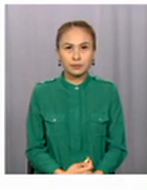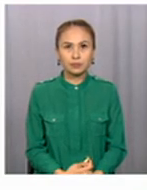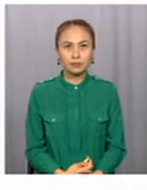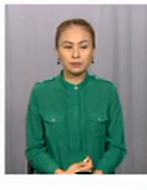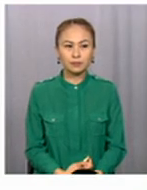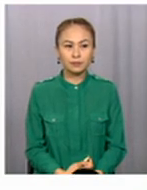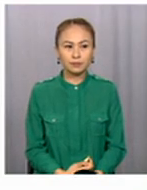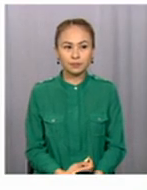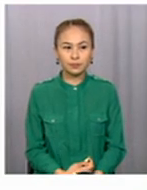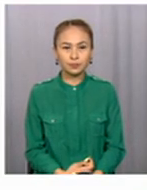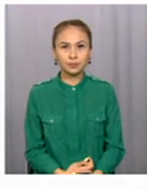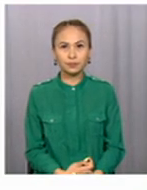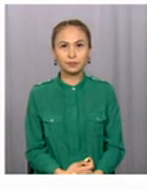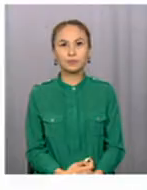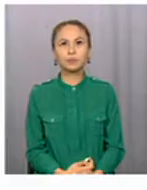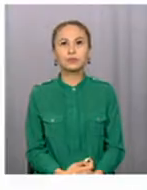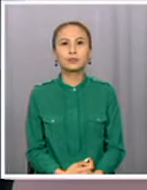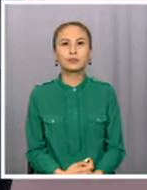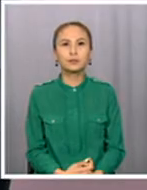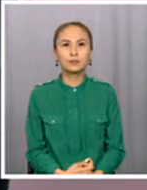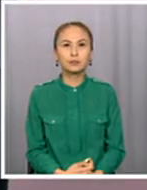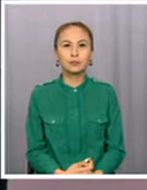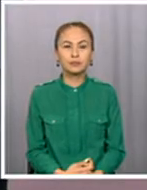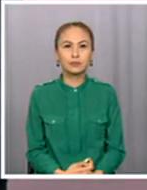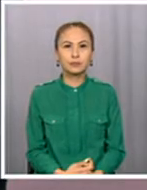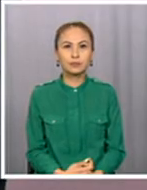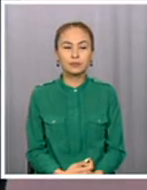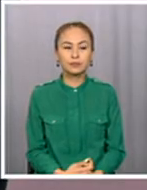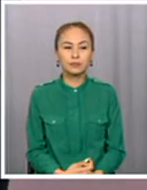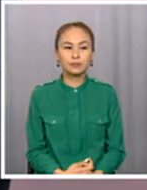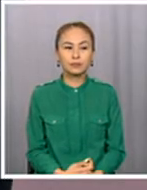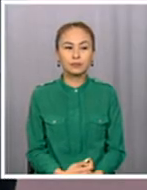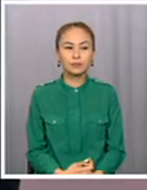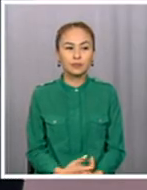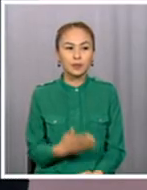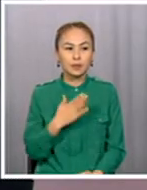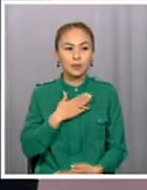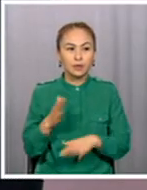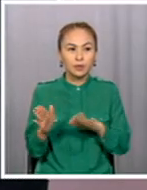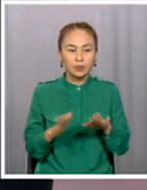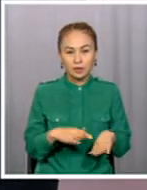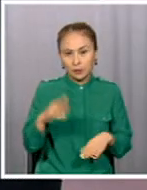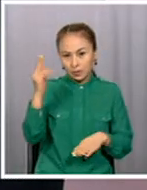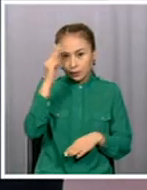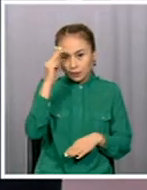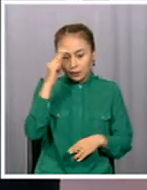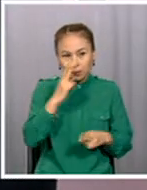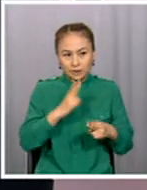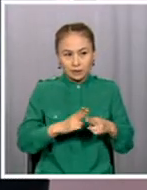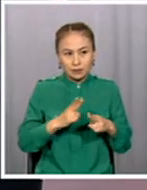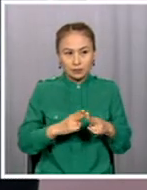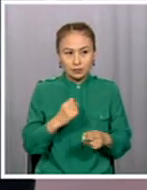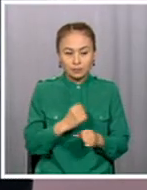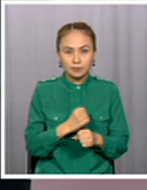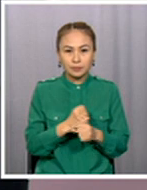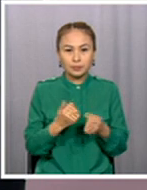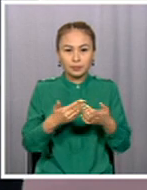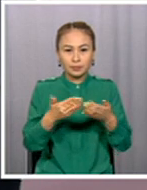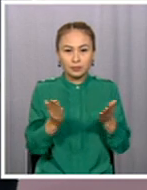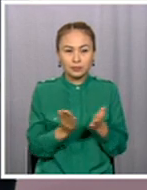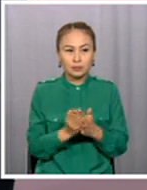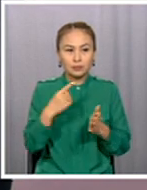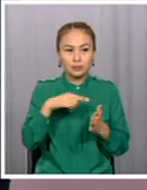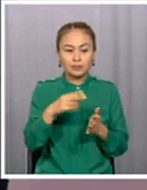Біз өткен сабақта темірден жасалған ыдыстың ішіне